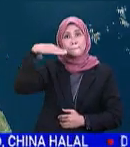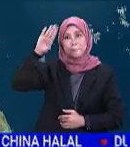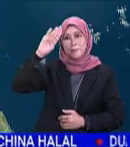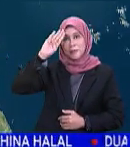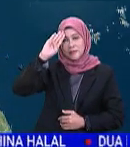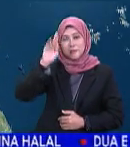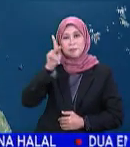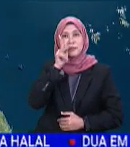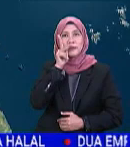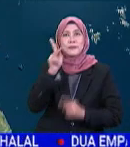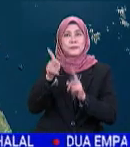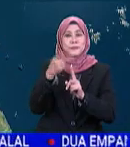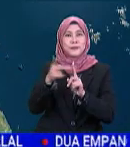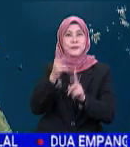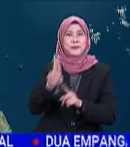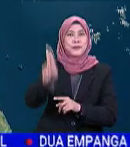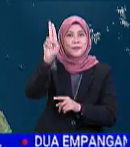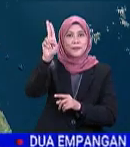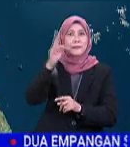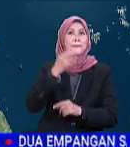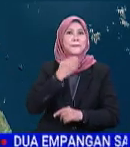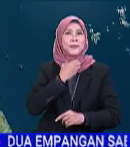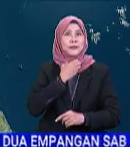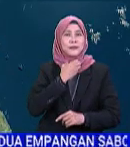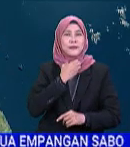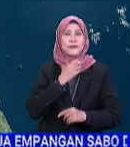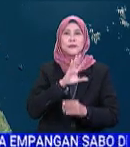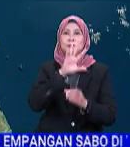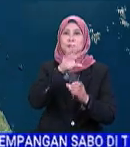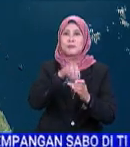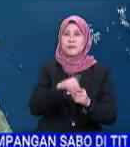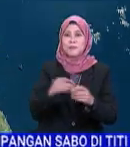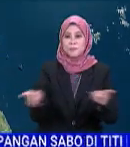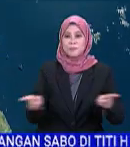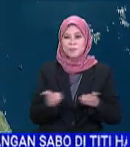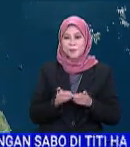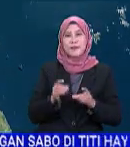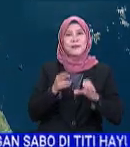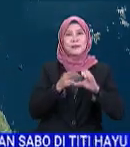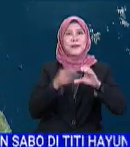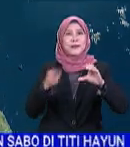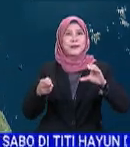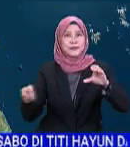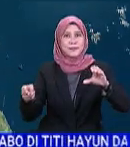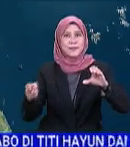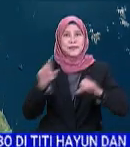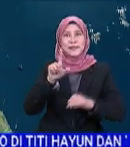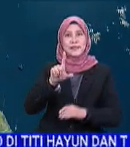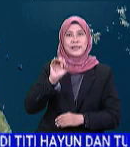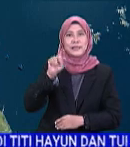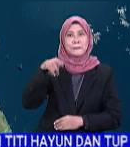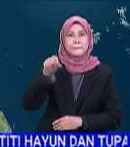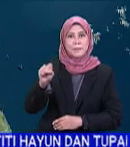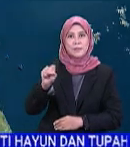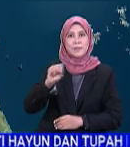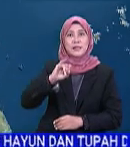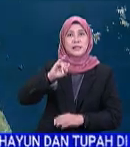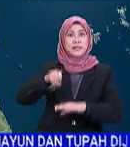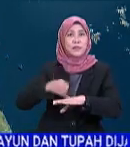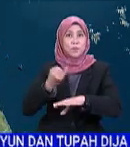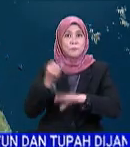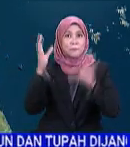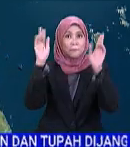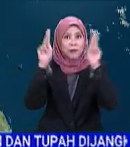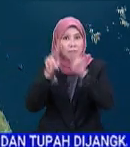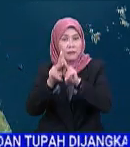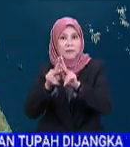Perlis, Kedah, Pulau Pinang, utara negeri Perak, juga melibatkan daerah Cameron Highland, Lipis dan juga Jerantut negeri